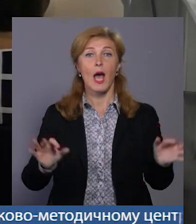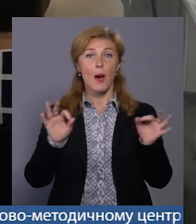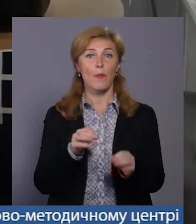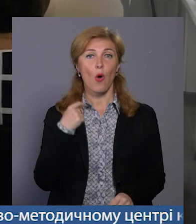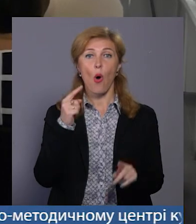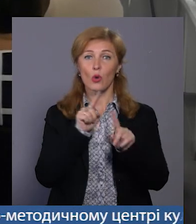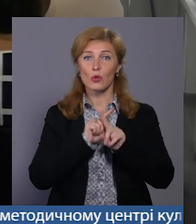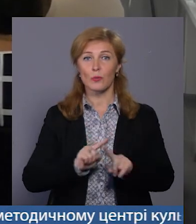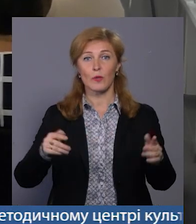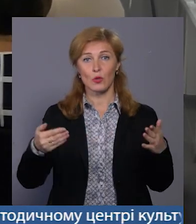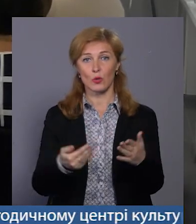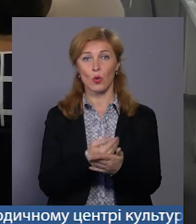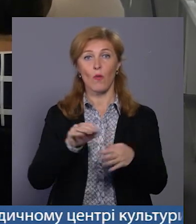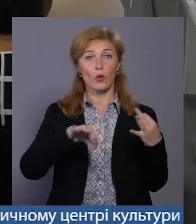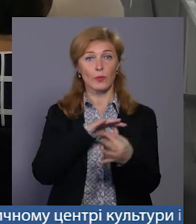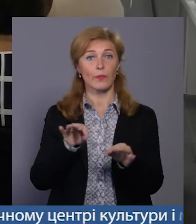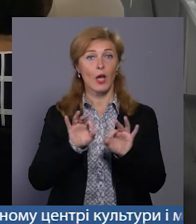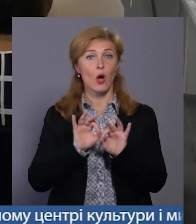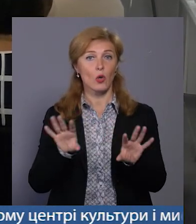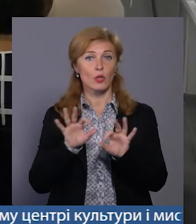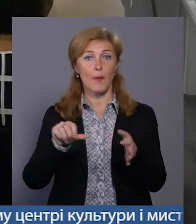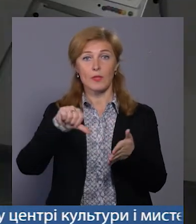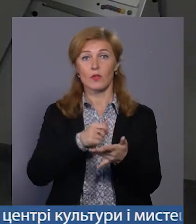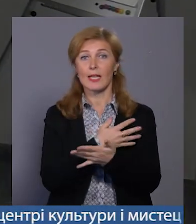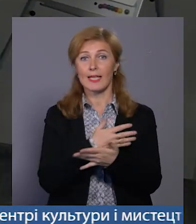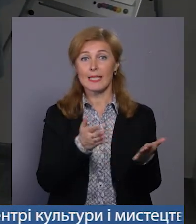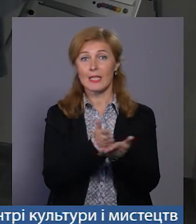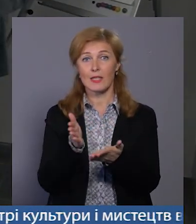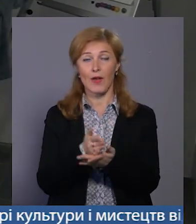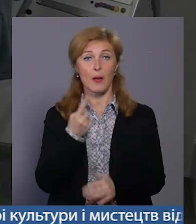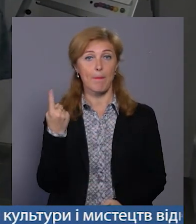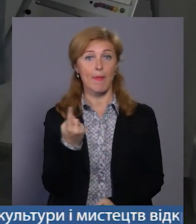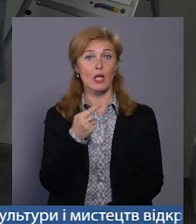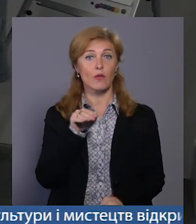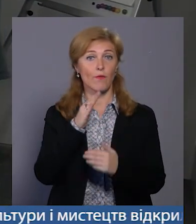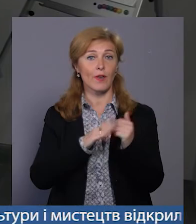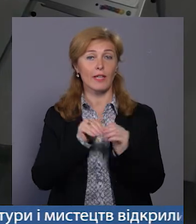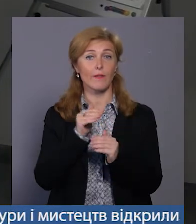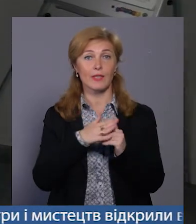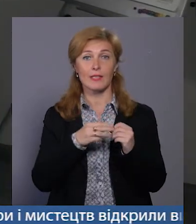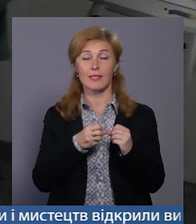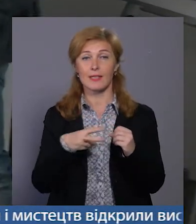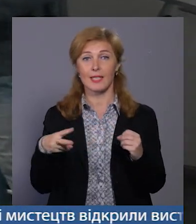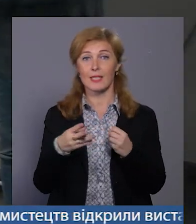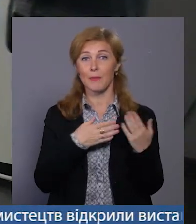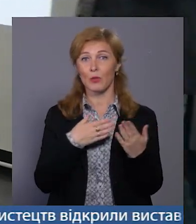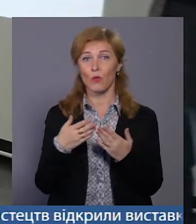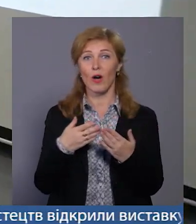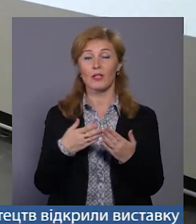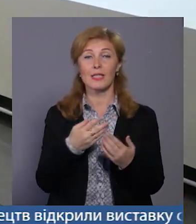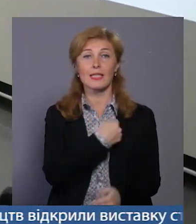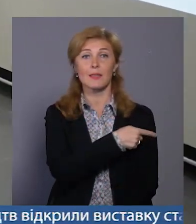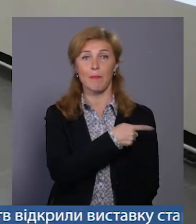особливості нової концепції окремо розкажуть представникам різних сфер. Першими фахівці відділу енергоменеджменту спілкувалися із